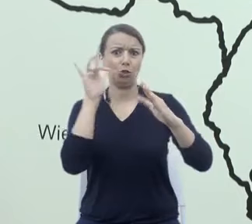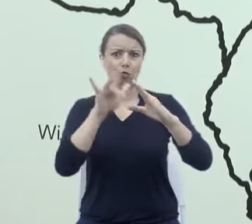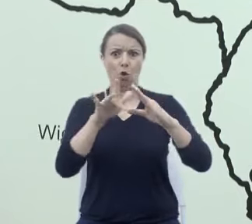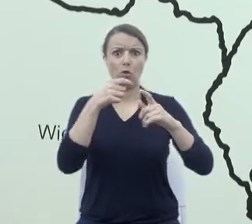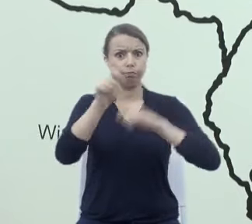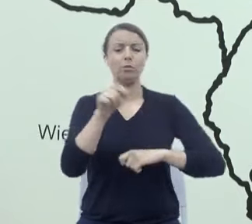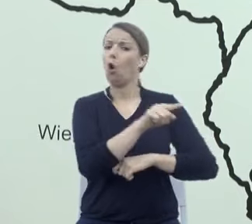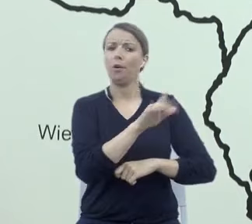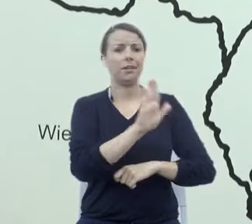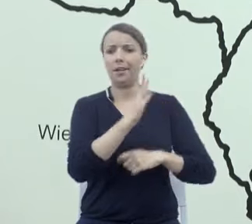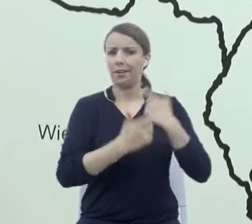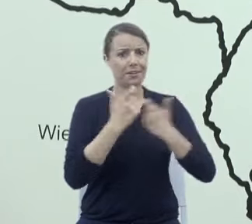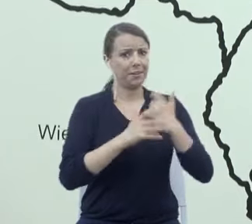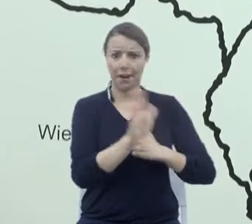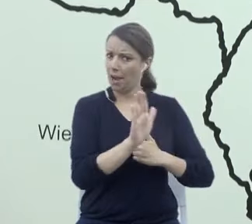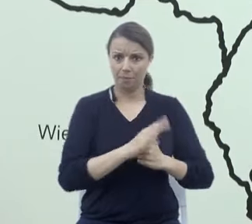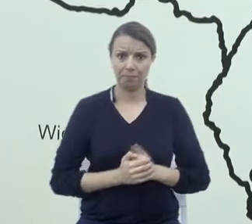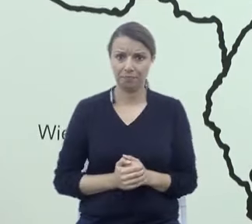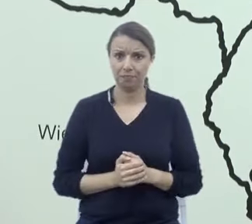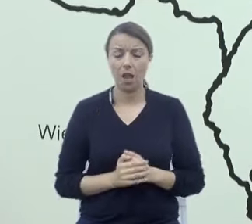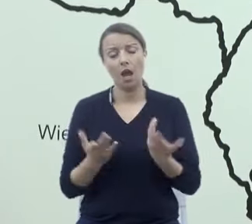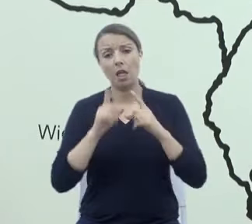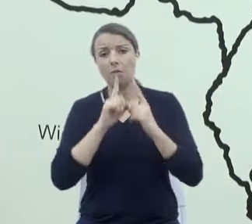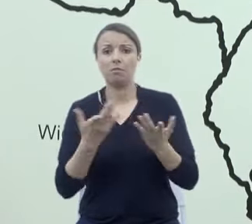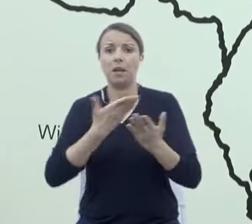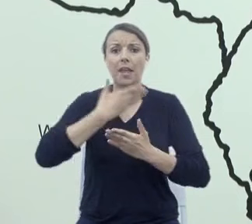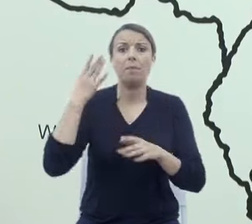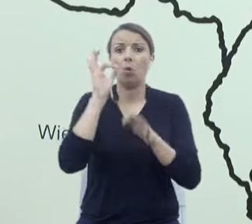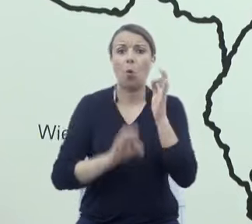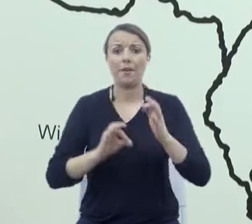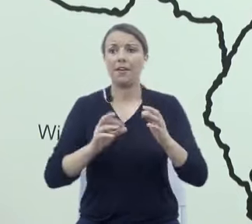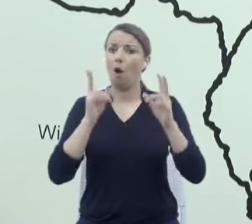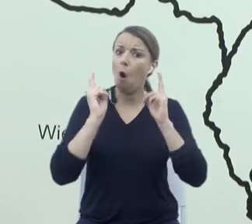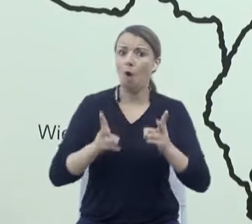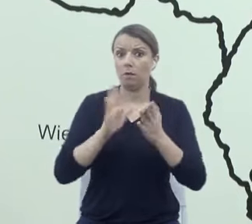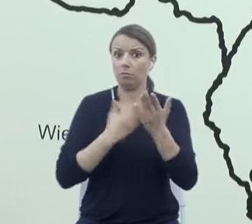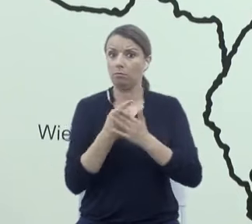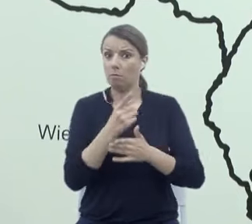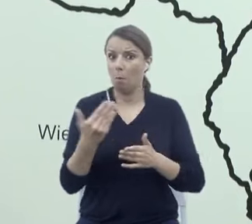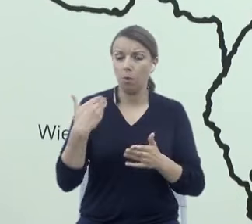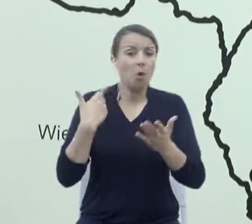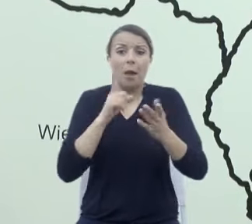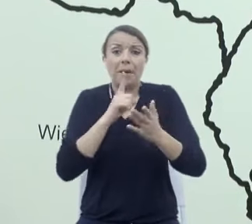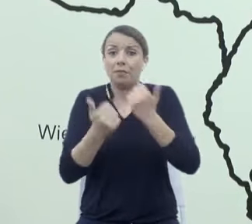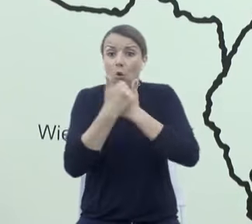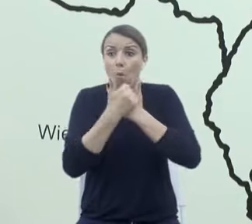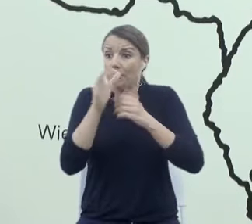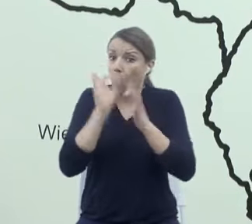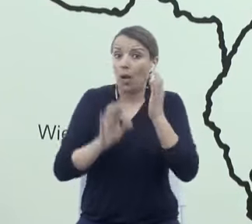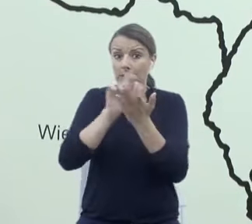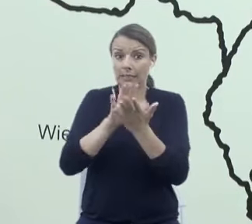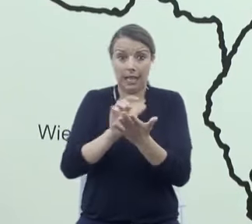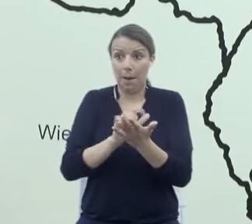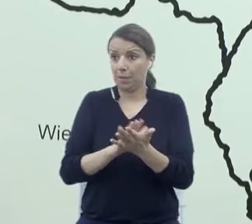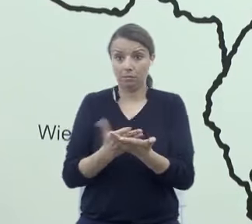i relacyjnej, tak naprawdę nie mamy ani, że byli, ani, że ich nie było. Po prostu dokumentacja milczy na ten temat i